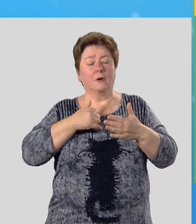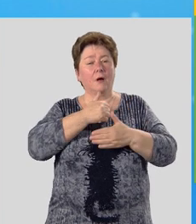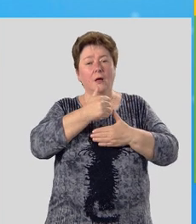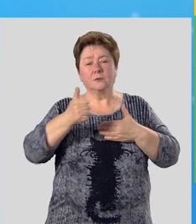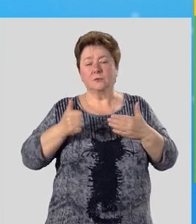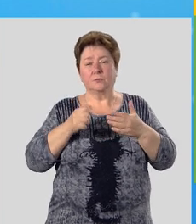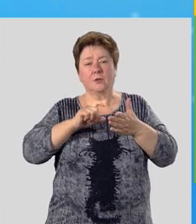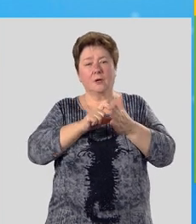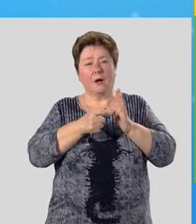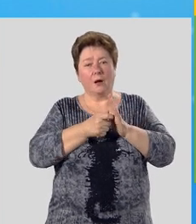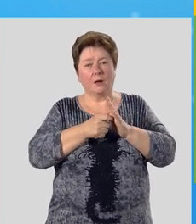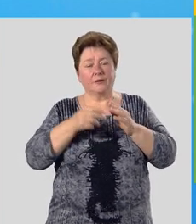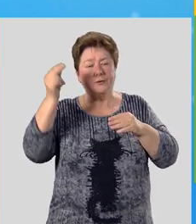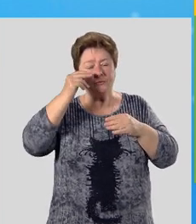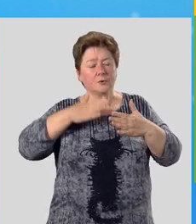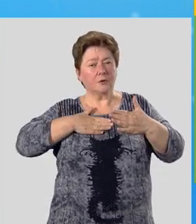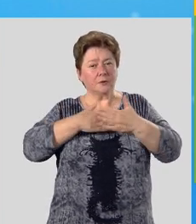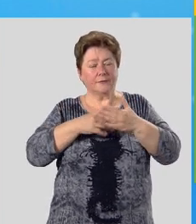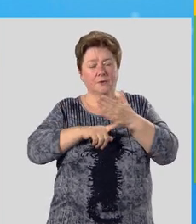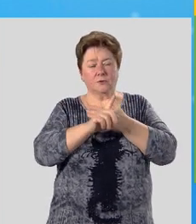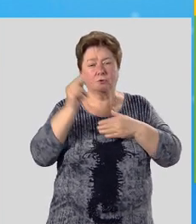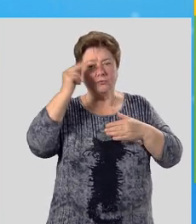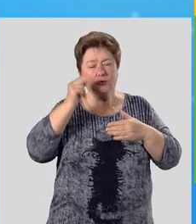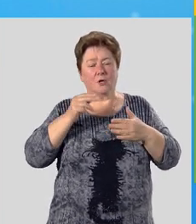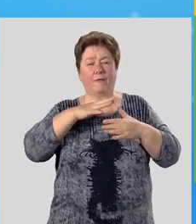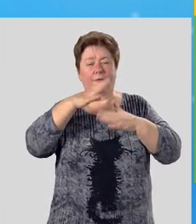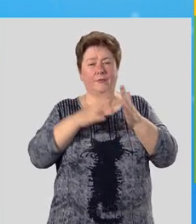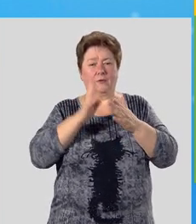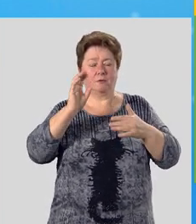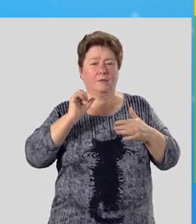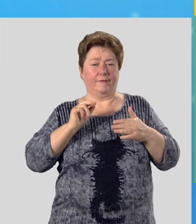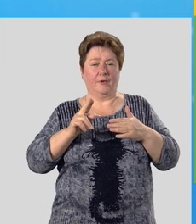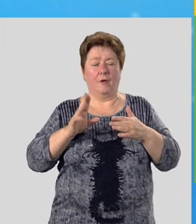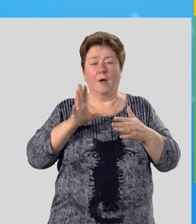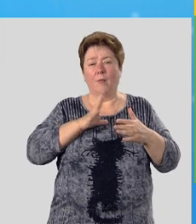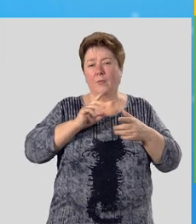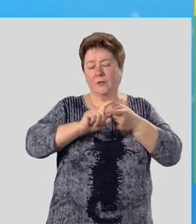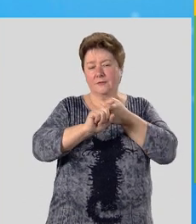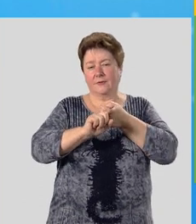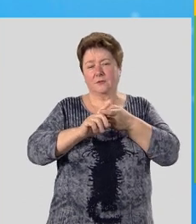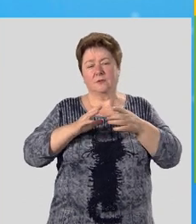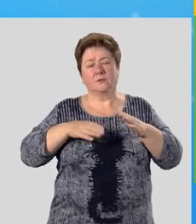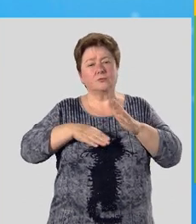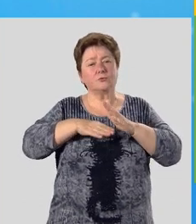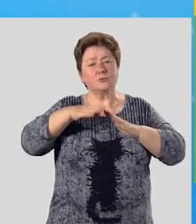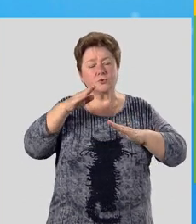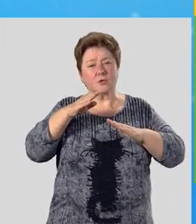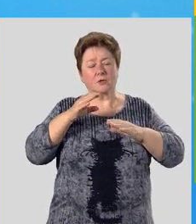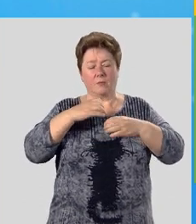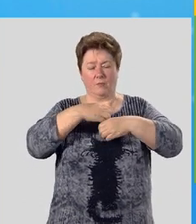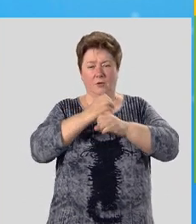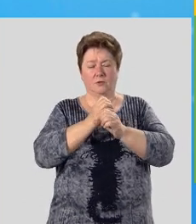интенсивно клетки стали изучать в XIX веке, что было связано с